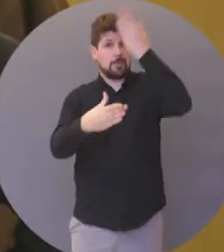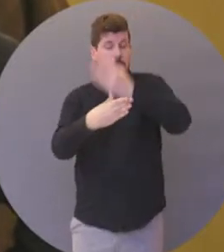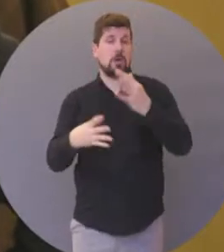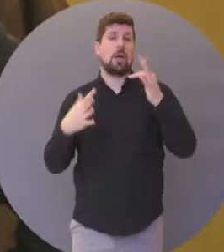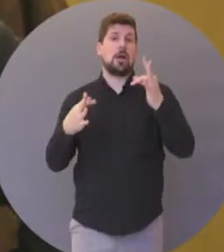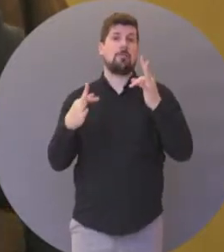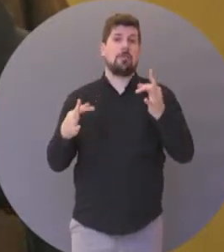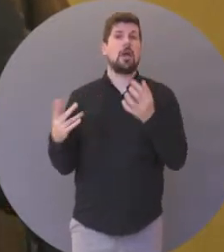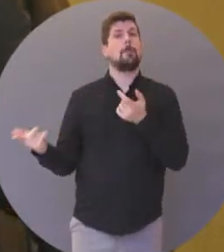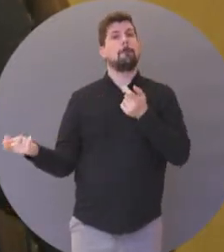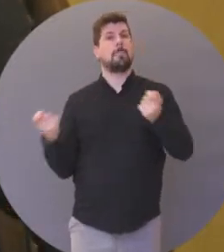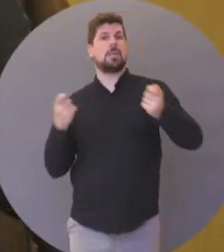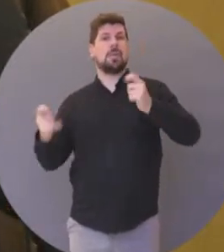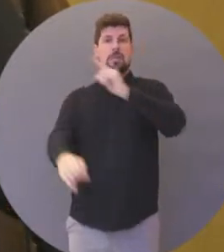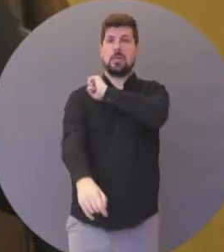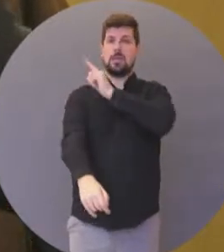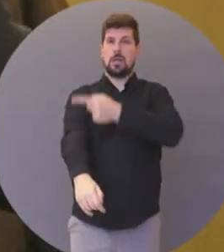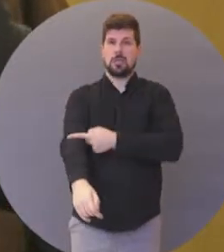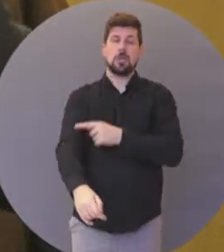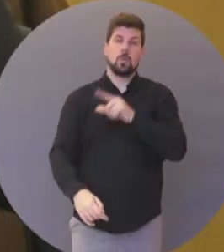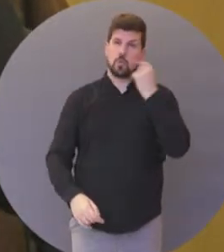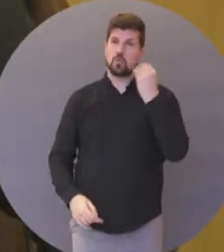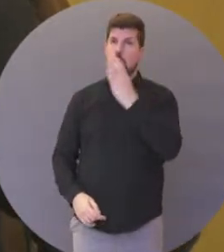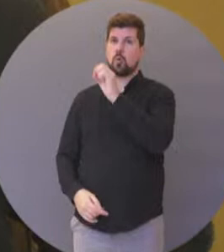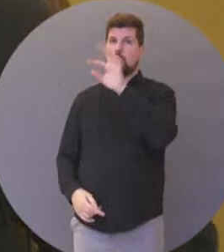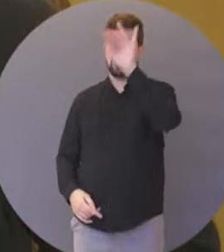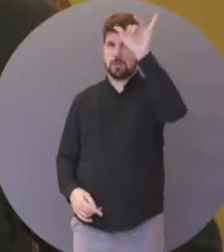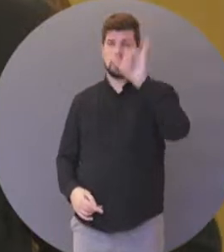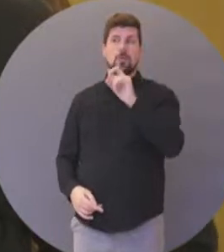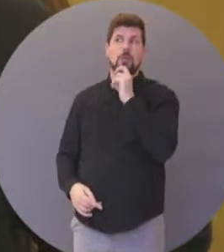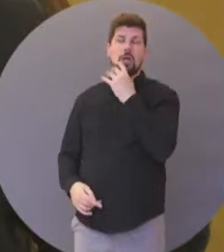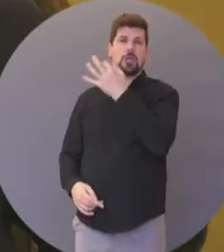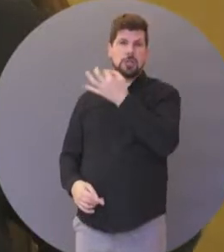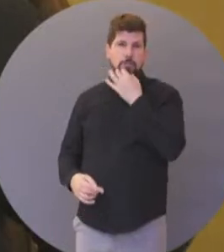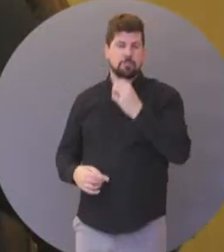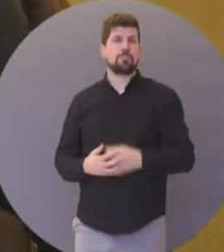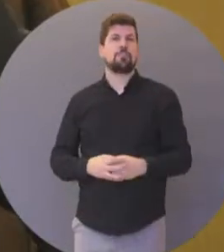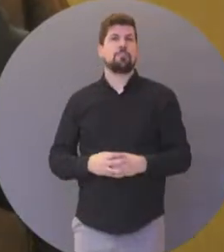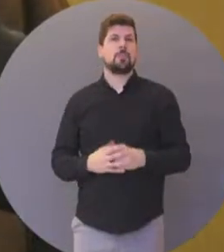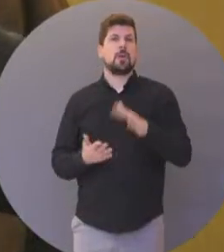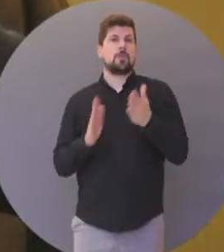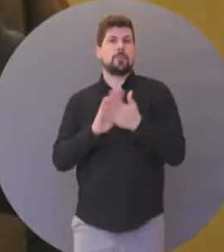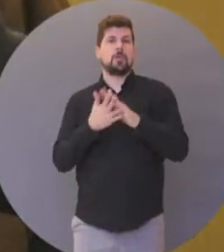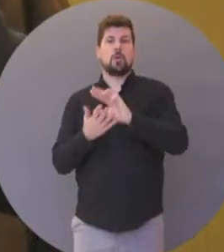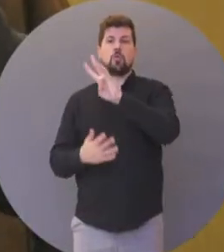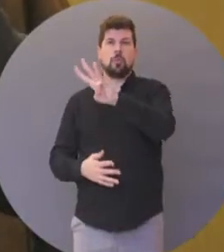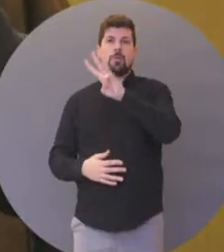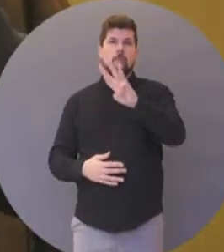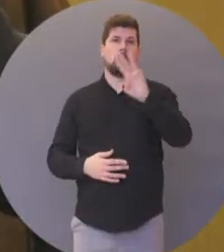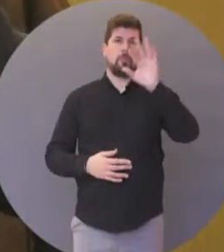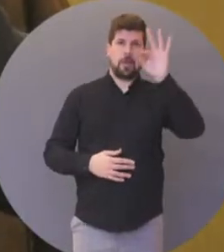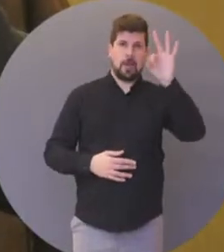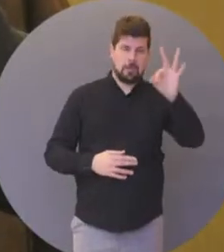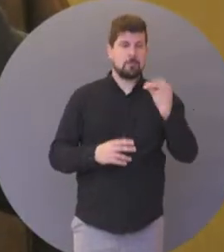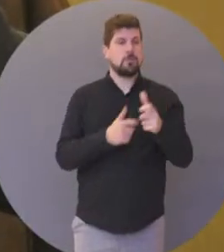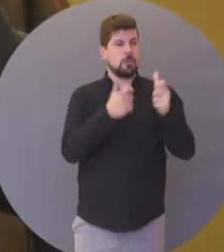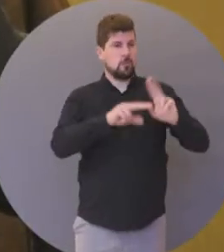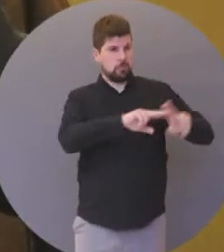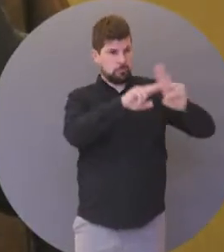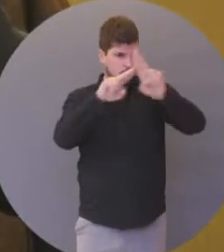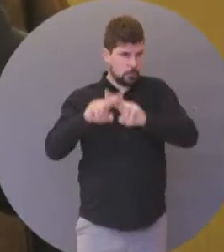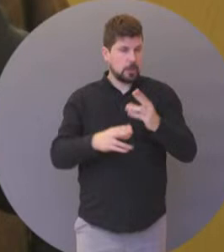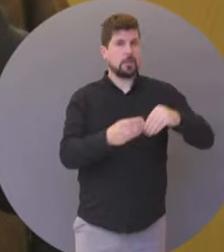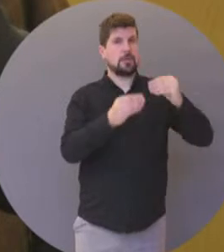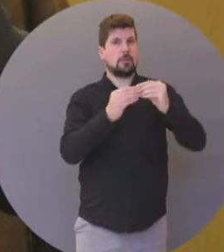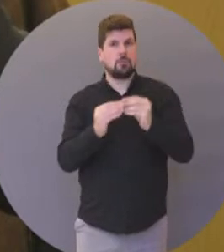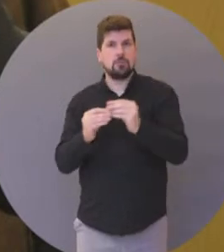qui a été proposée par Guillaume couté le V de WWF a estimé contre la rénovation des logements et la mise en service des énergies renouvelables